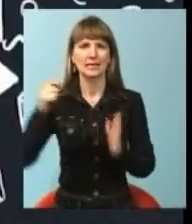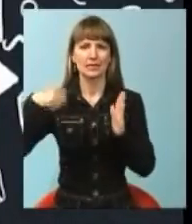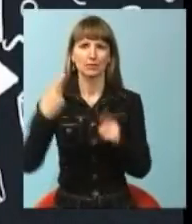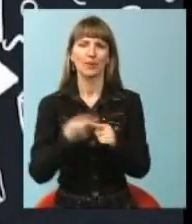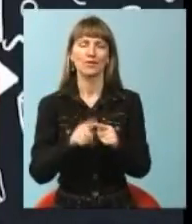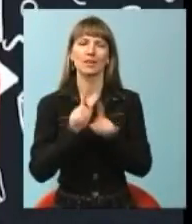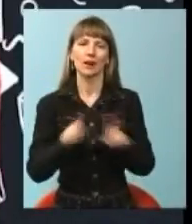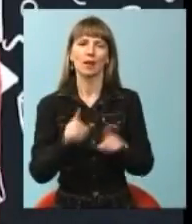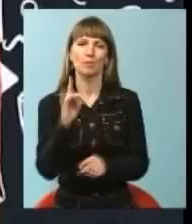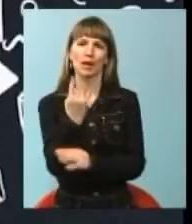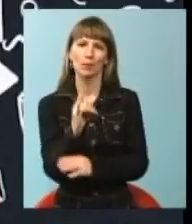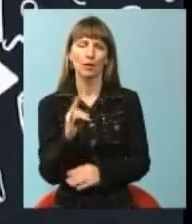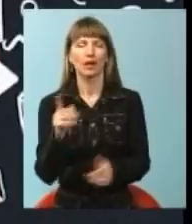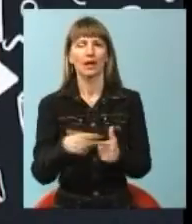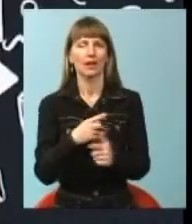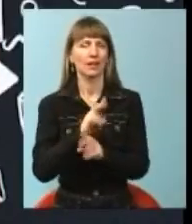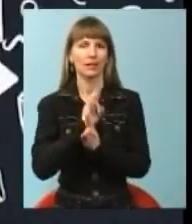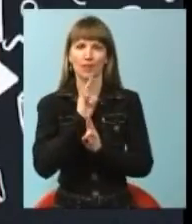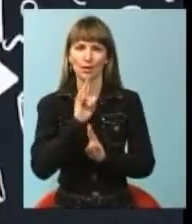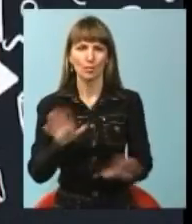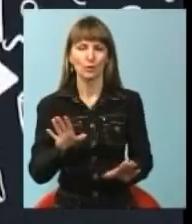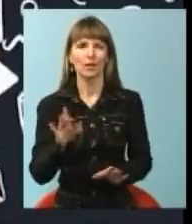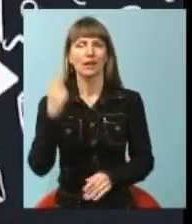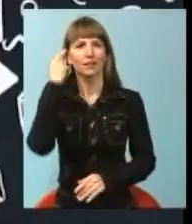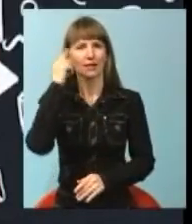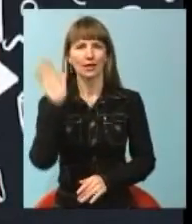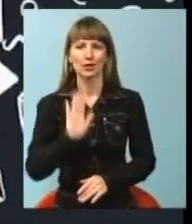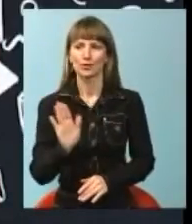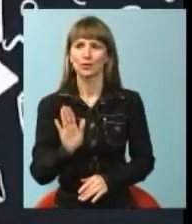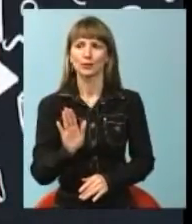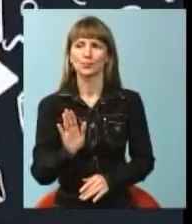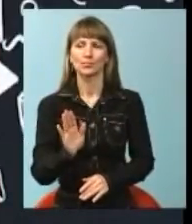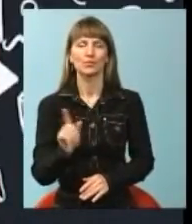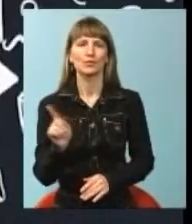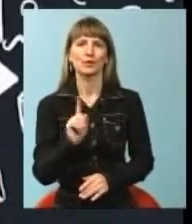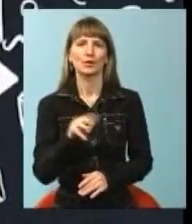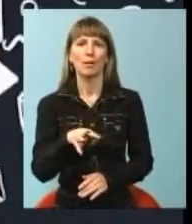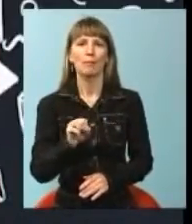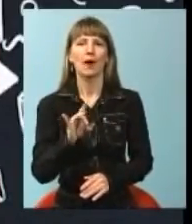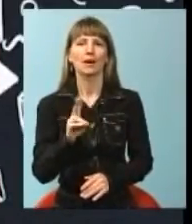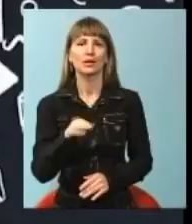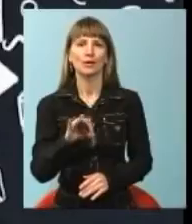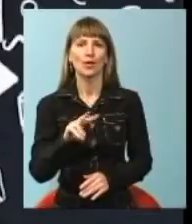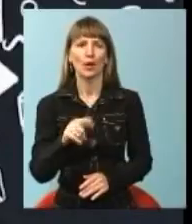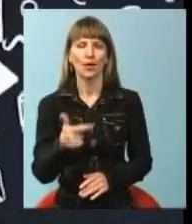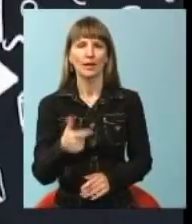примеру, ребенок или не будет. Я не думаю, что маркетолог делает